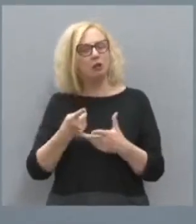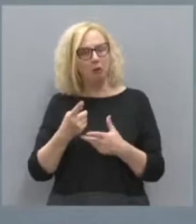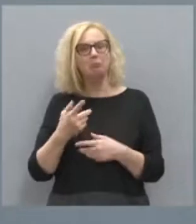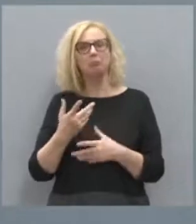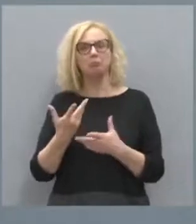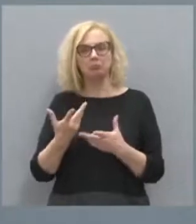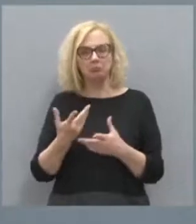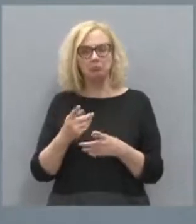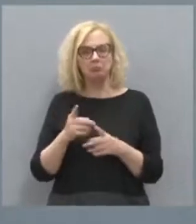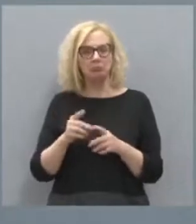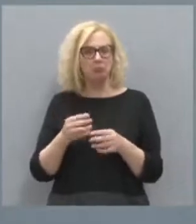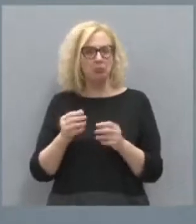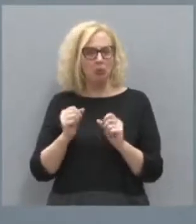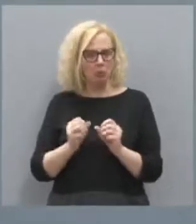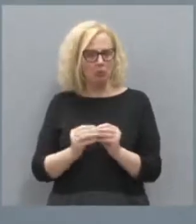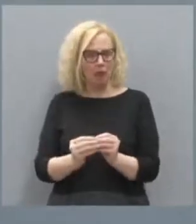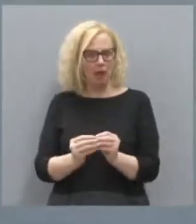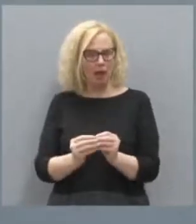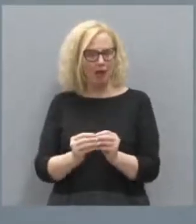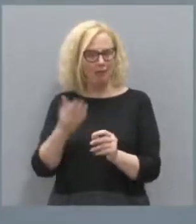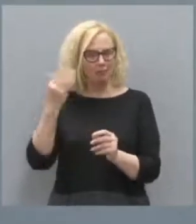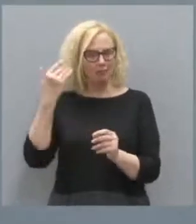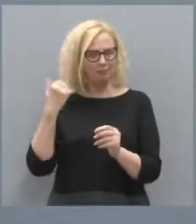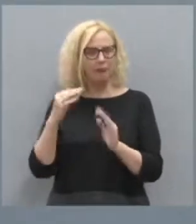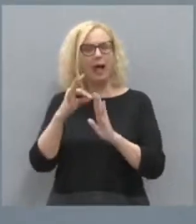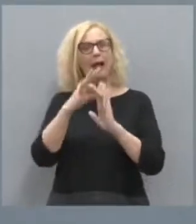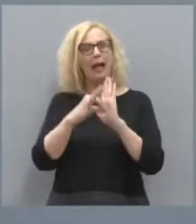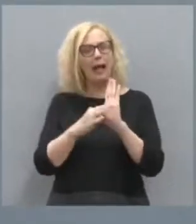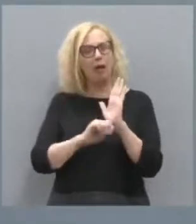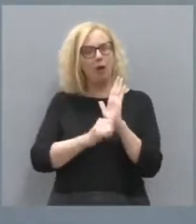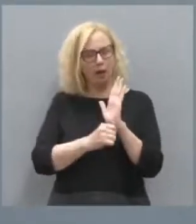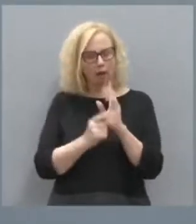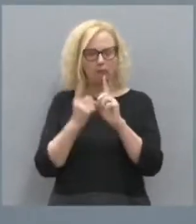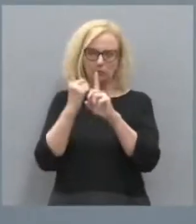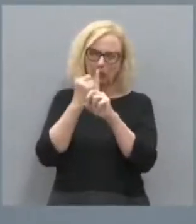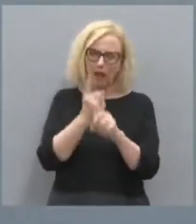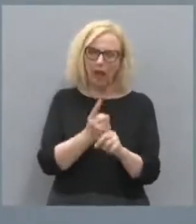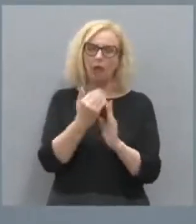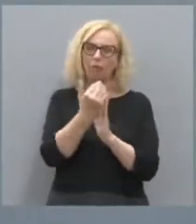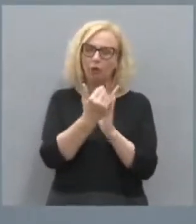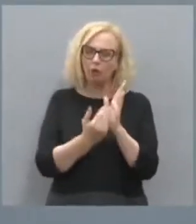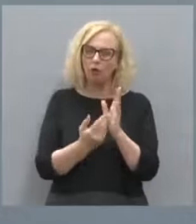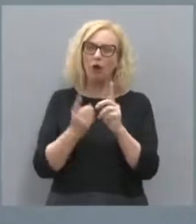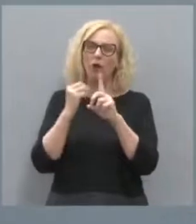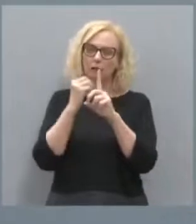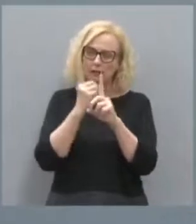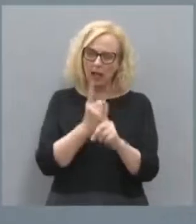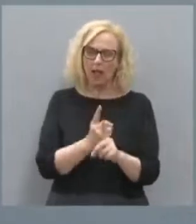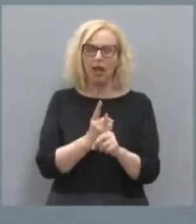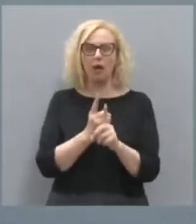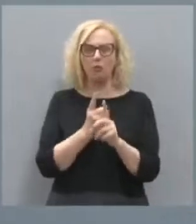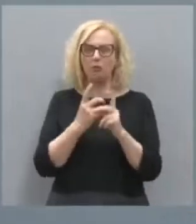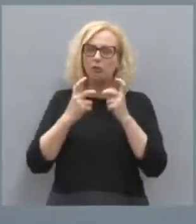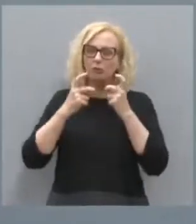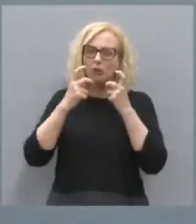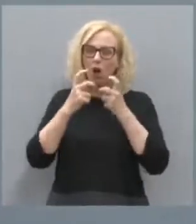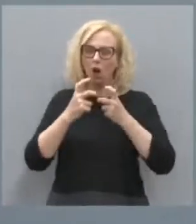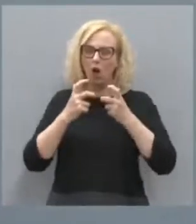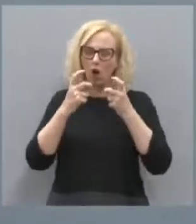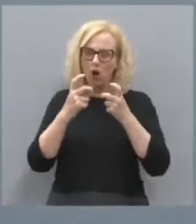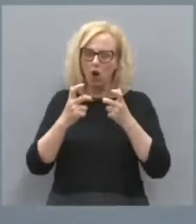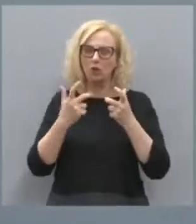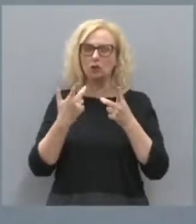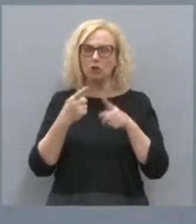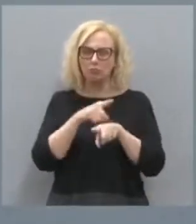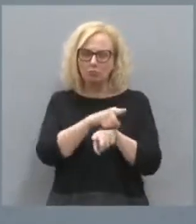nei mesi precedenti quando rispettavano le regole quando rispettavano i protocolli quando pur con difficoltà alla fine hanno contribuito